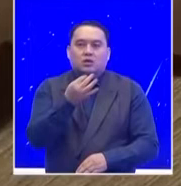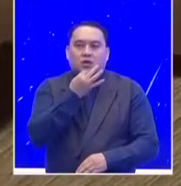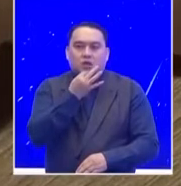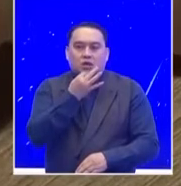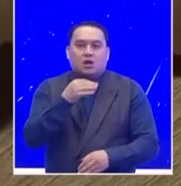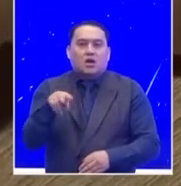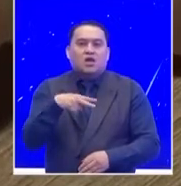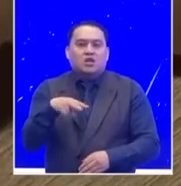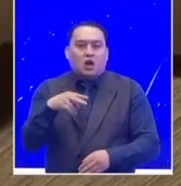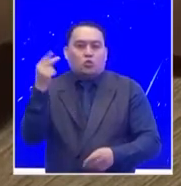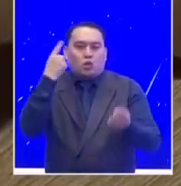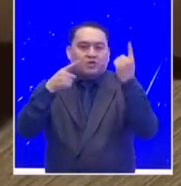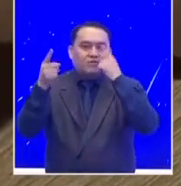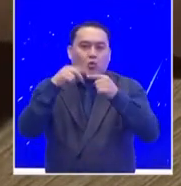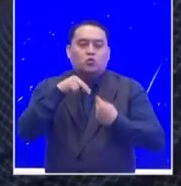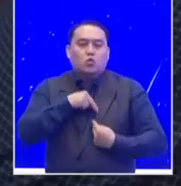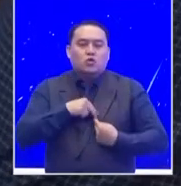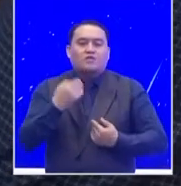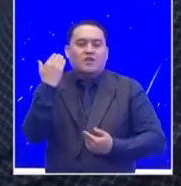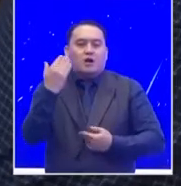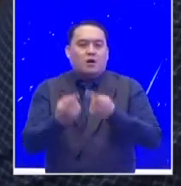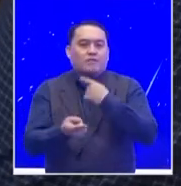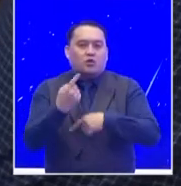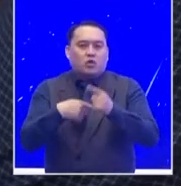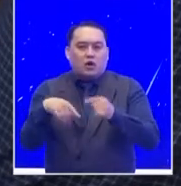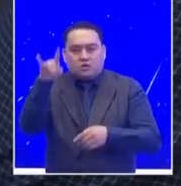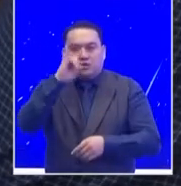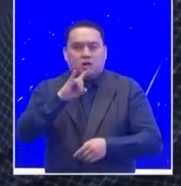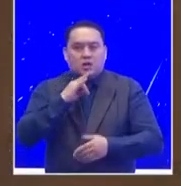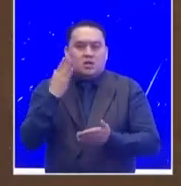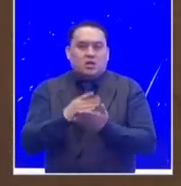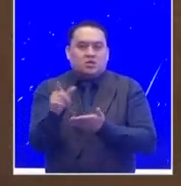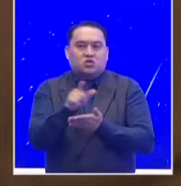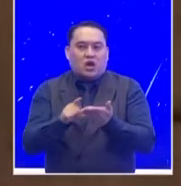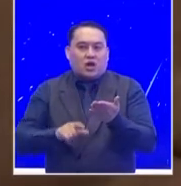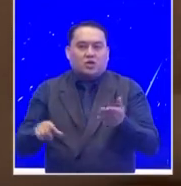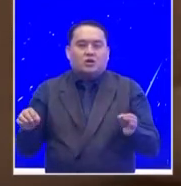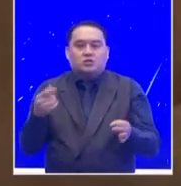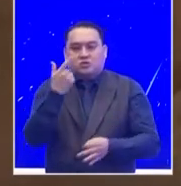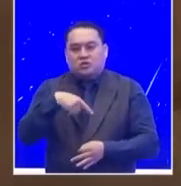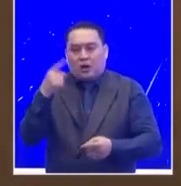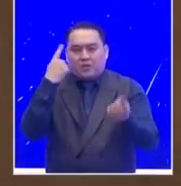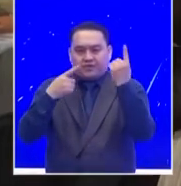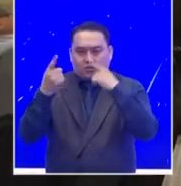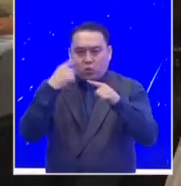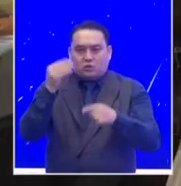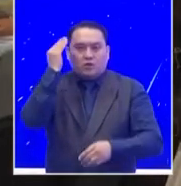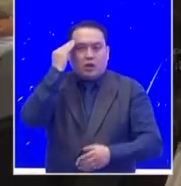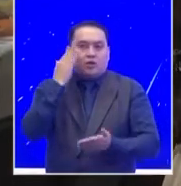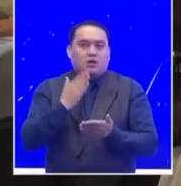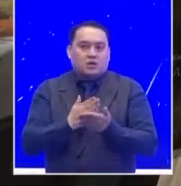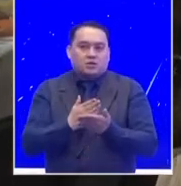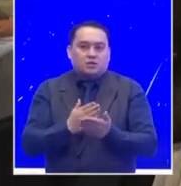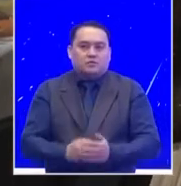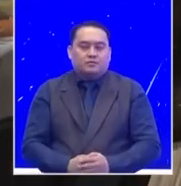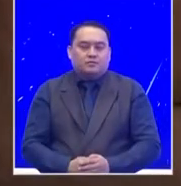тяга к литературе, особенно к трудам великого предка казахской степи. Есть даже стихи и песни собственного сочинения. Талант есть, хоть и в